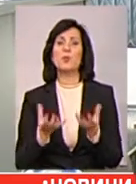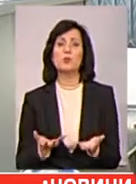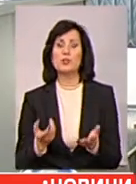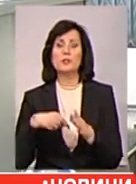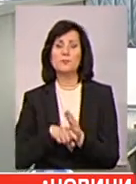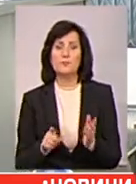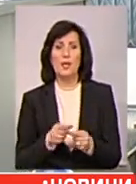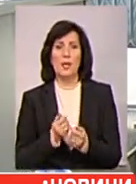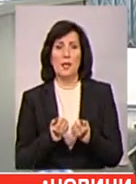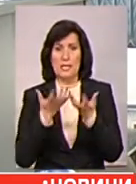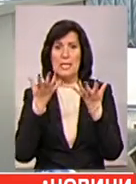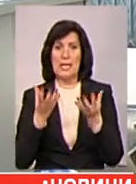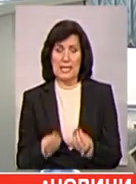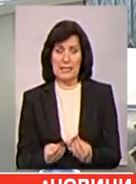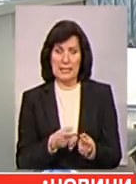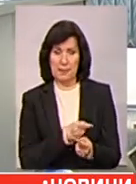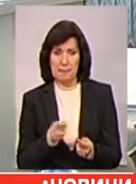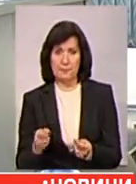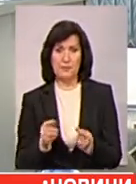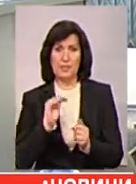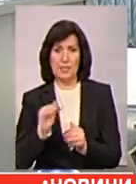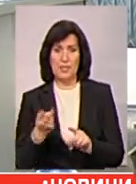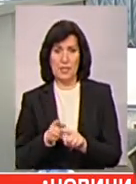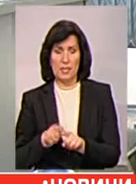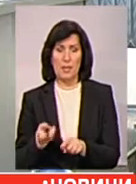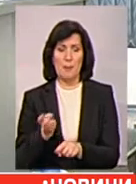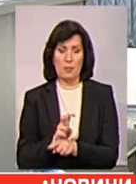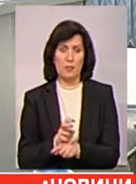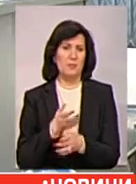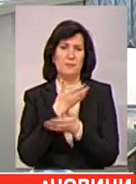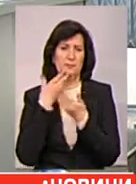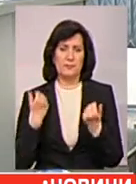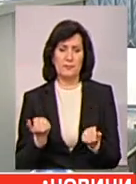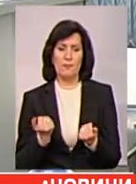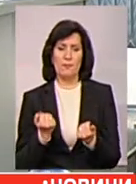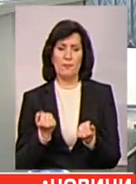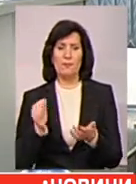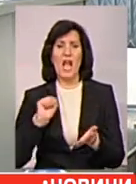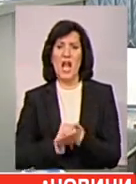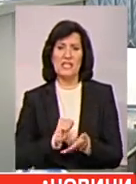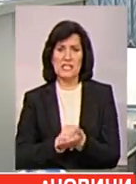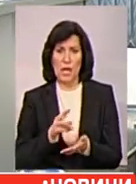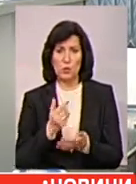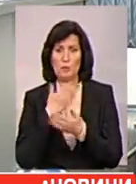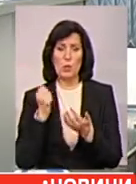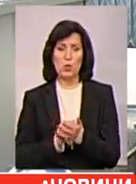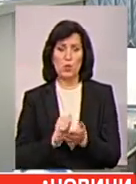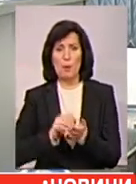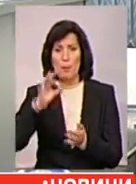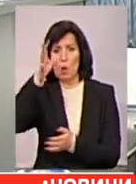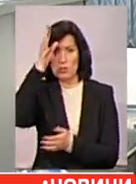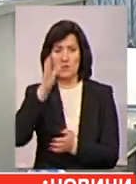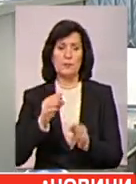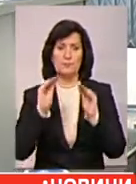спрощеність? Протягом декількох днів дитина, яка прийшла, наприклад, не маючи атестату, не маючи документи про освіту,